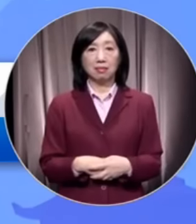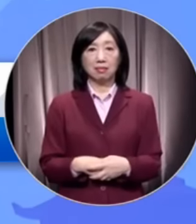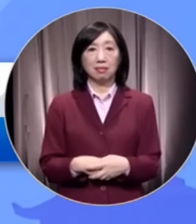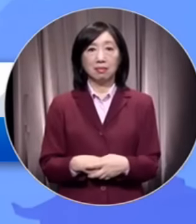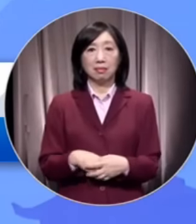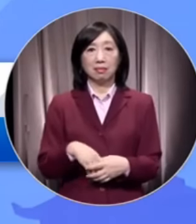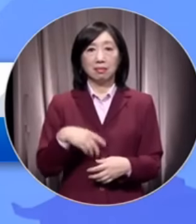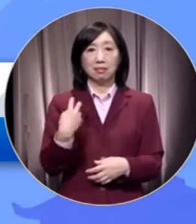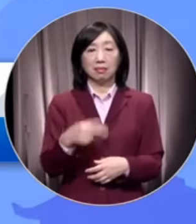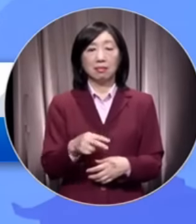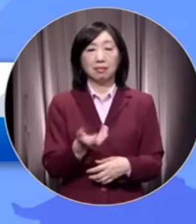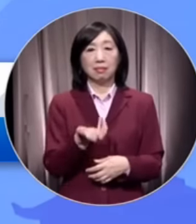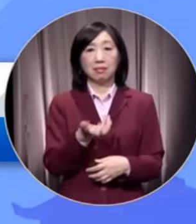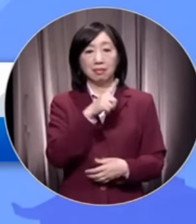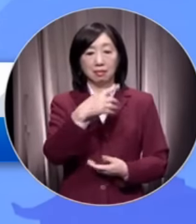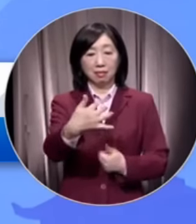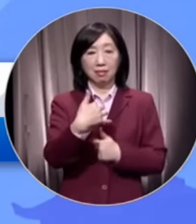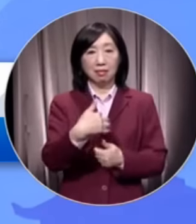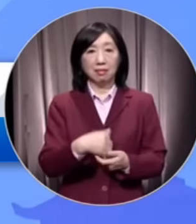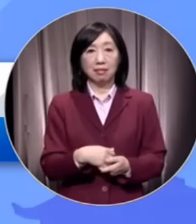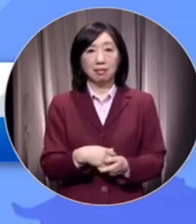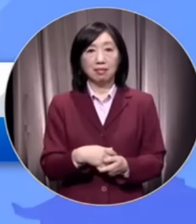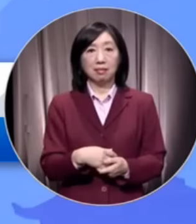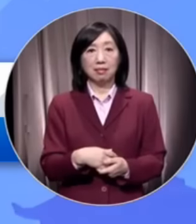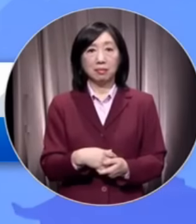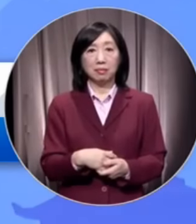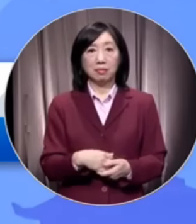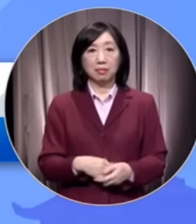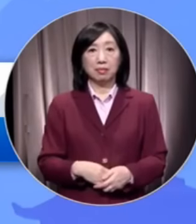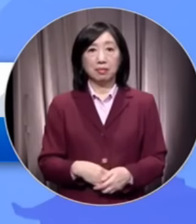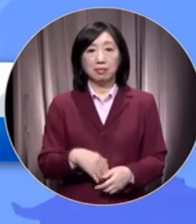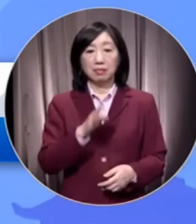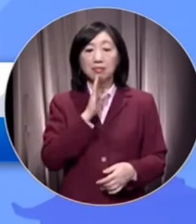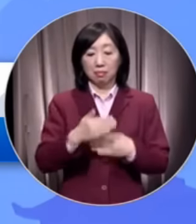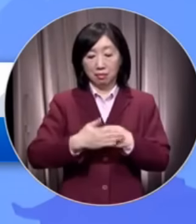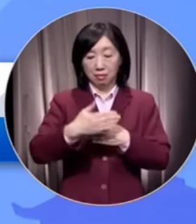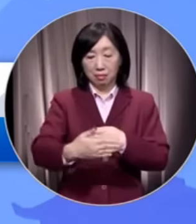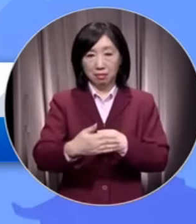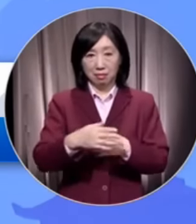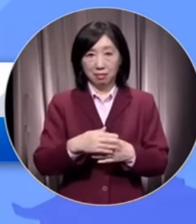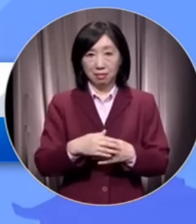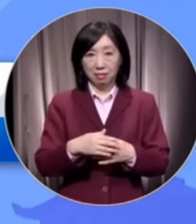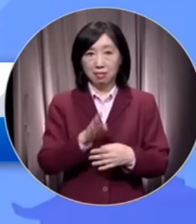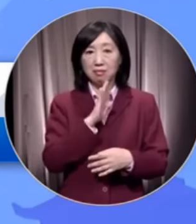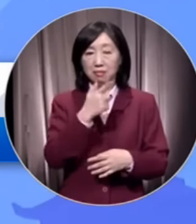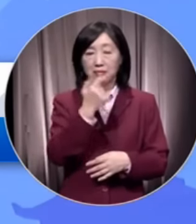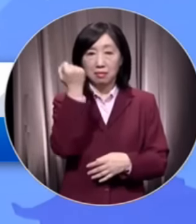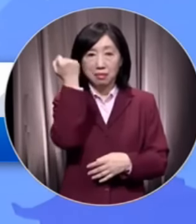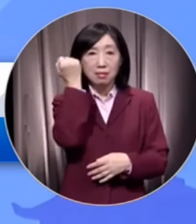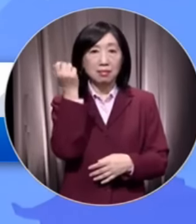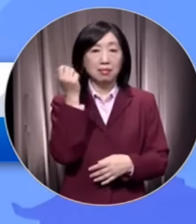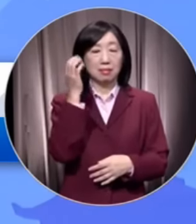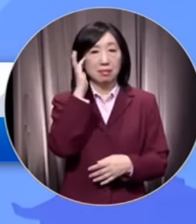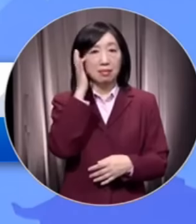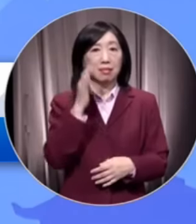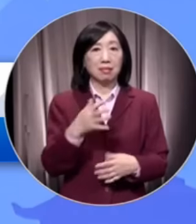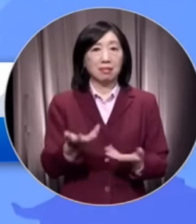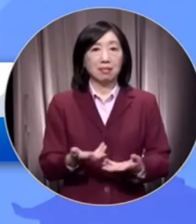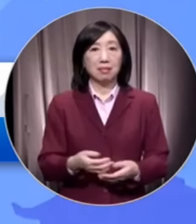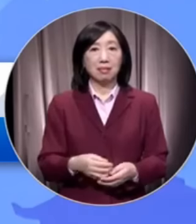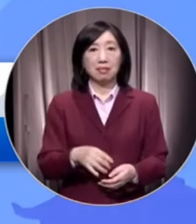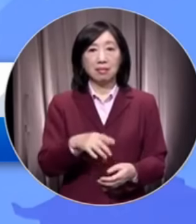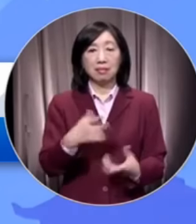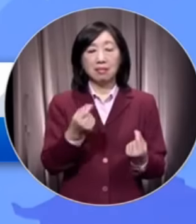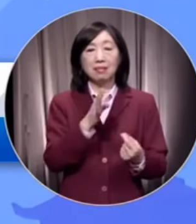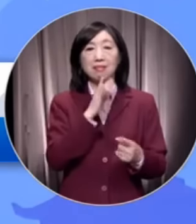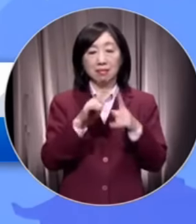您刚才提到的这些问题，确实是我们在这个阶段里最苦恼的事情，也是民众最反